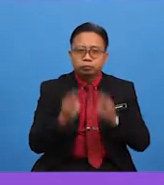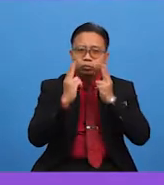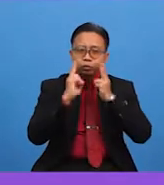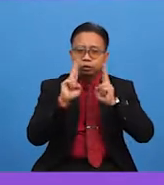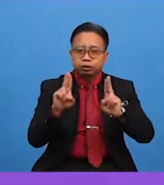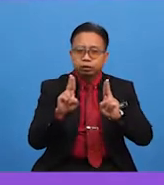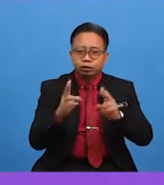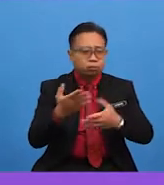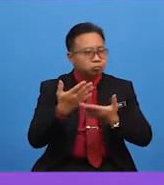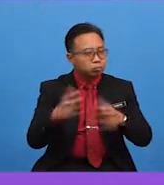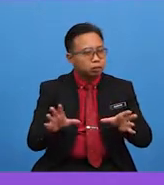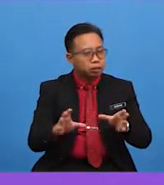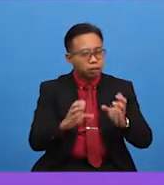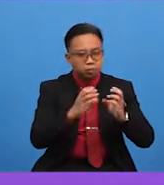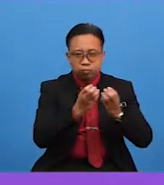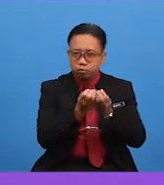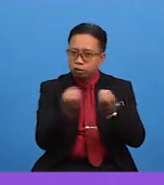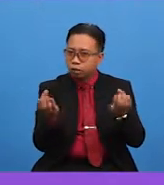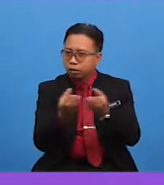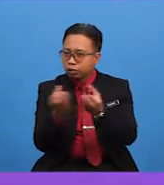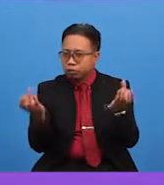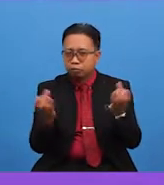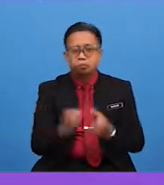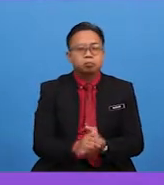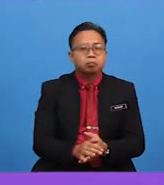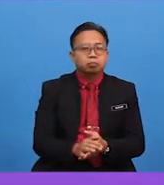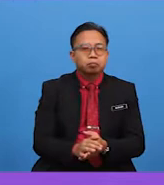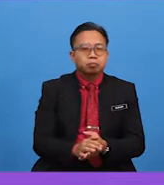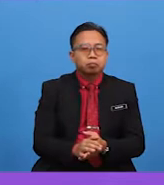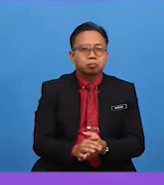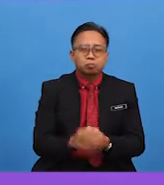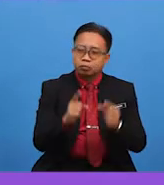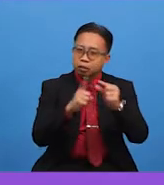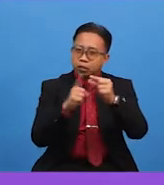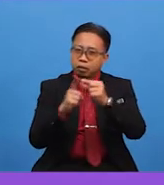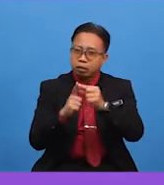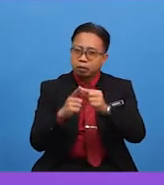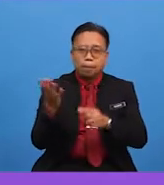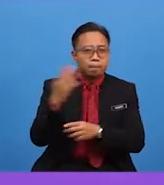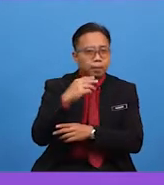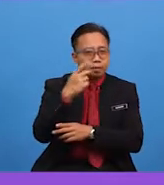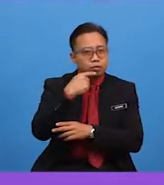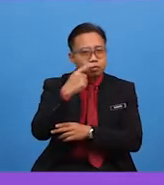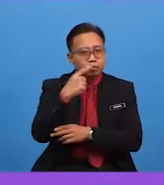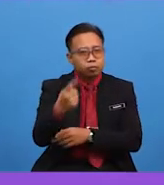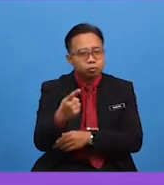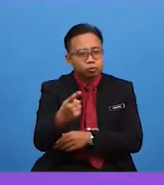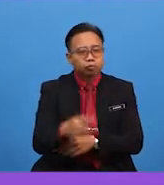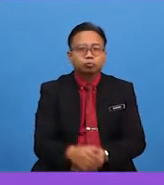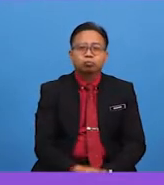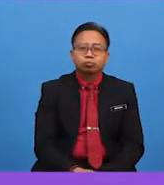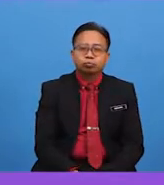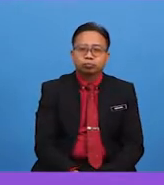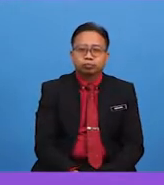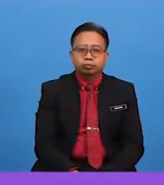Ustazah telah cerakinkan beberapa suku kata. Mari kita sebut suku kata